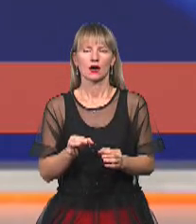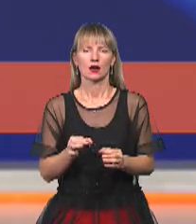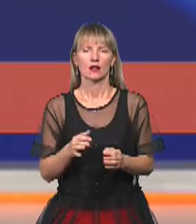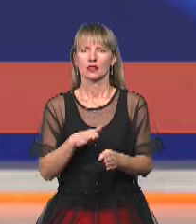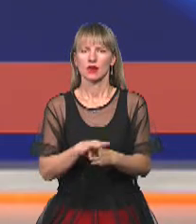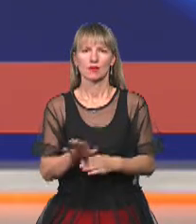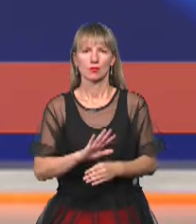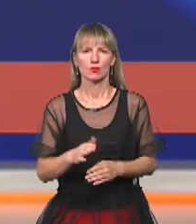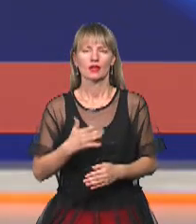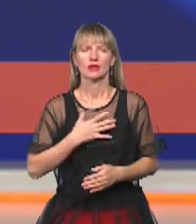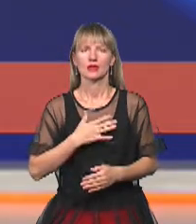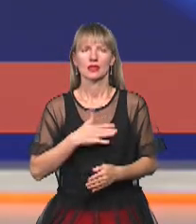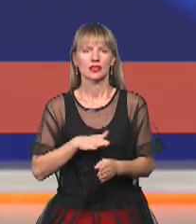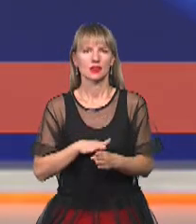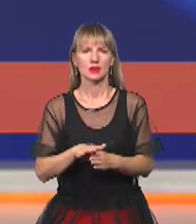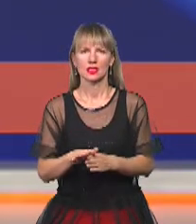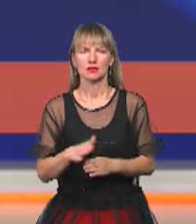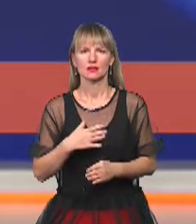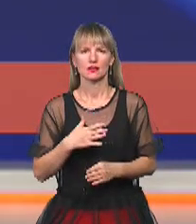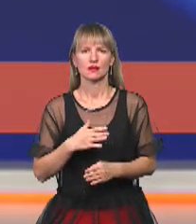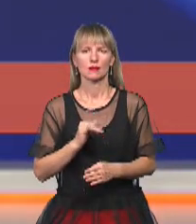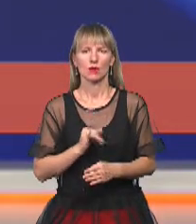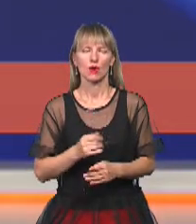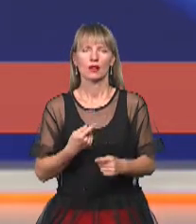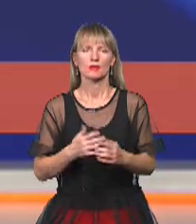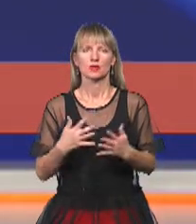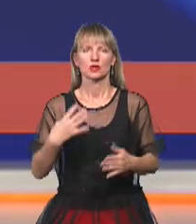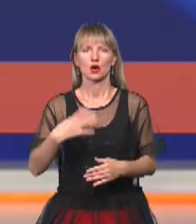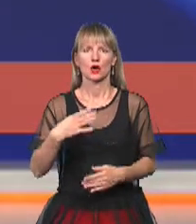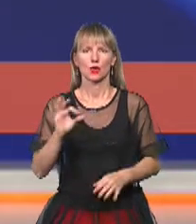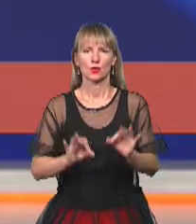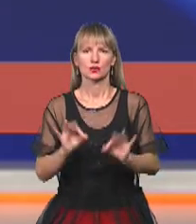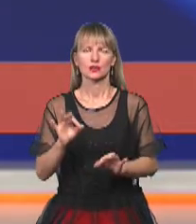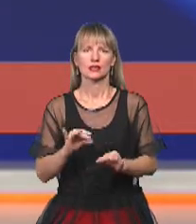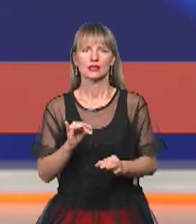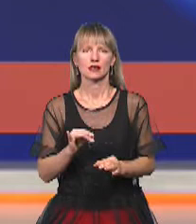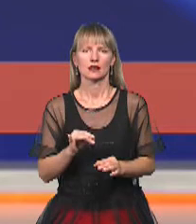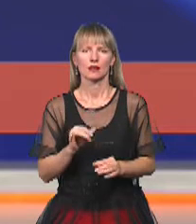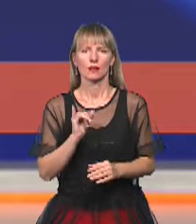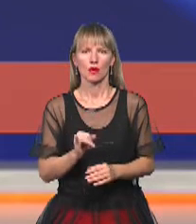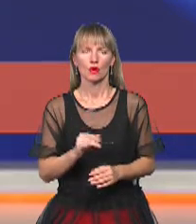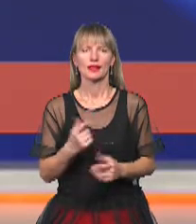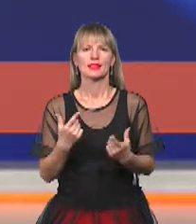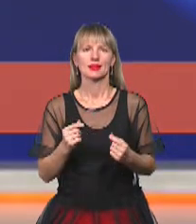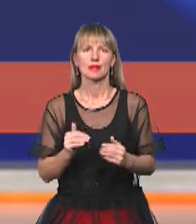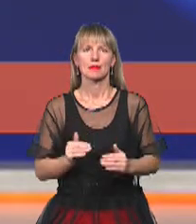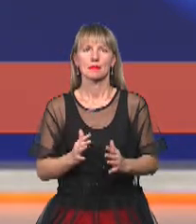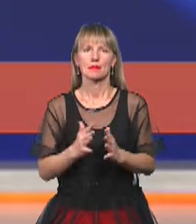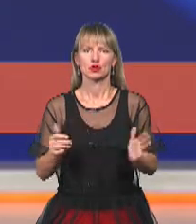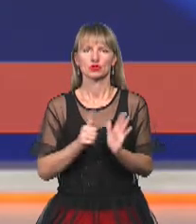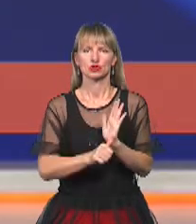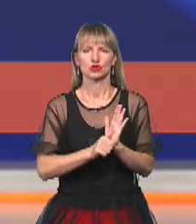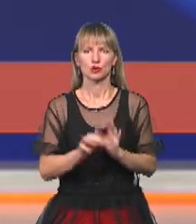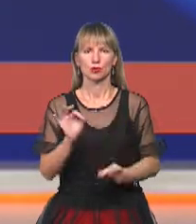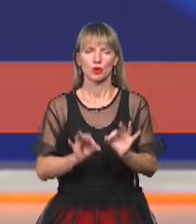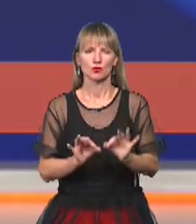просрочений. Незадовільний – там, де більше 40%, і критичний – там, де більше 60%. Там,